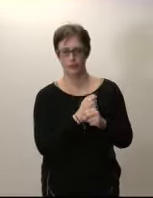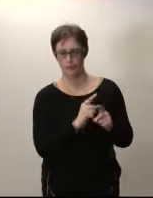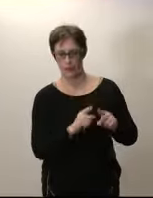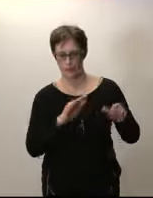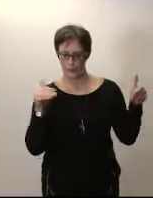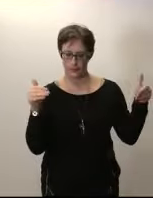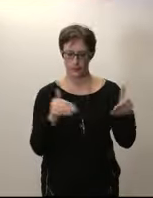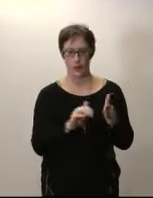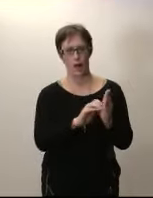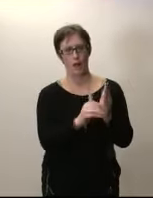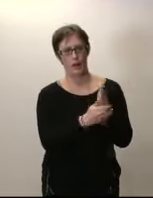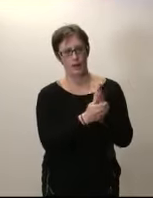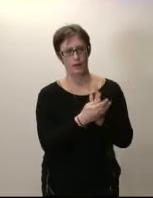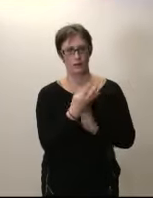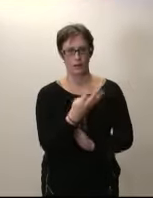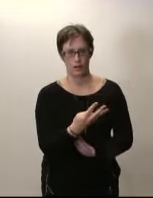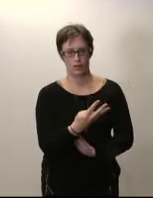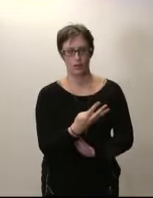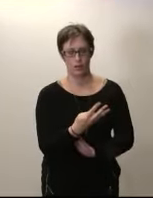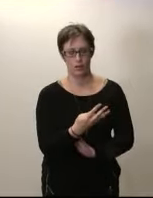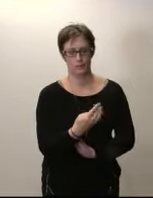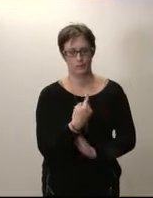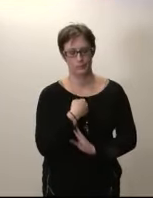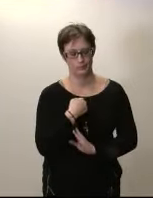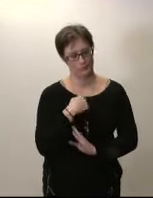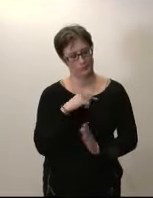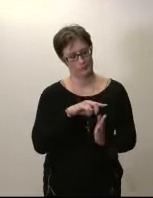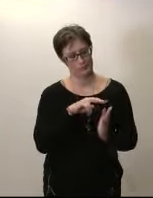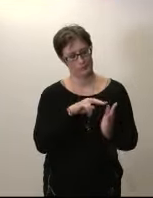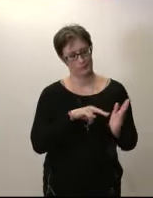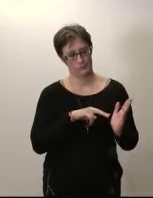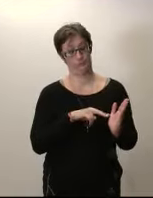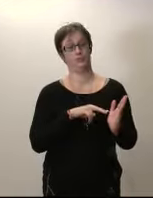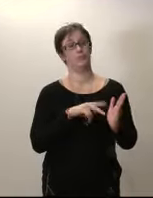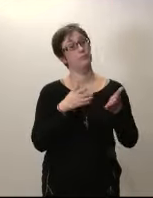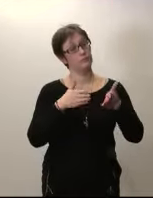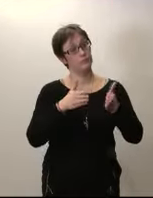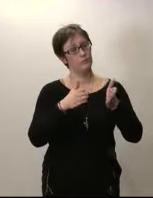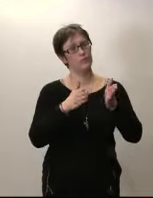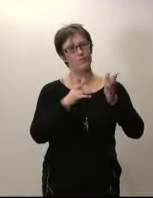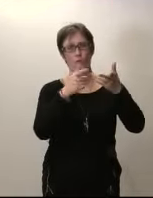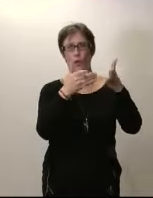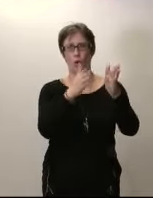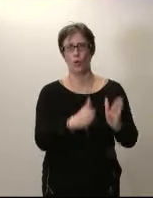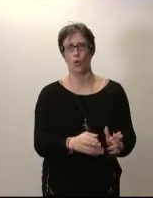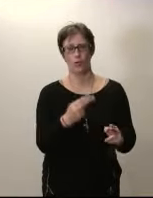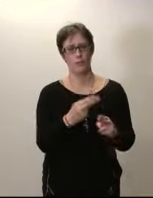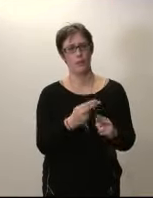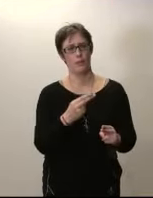bilan croisés, et j'ai été interpellé plus particulièrement par une colonne qui s'appelle le poste foire et